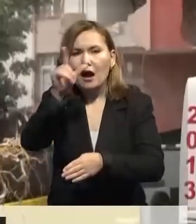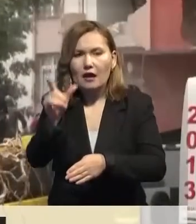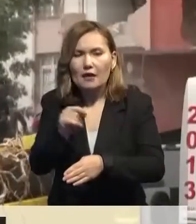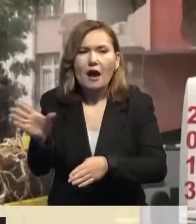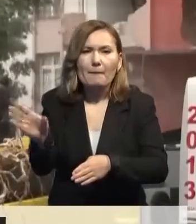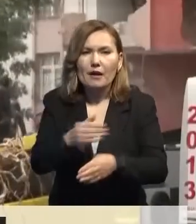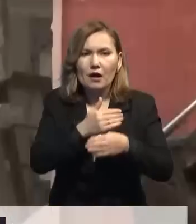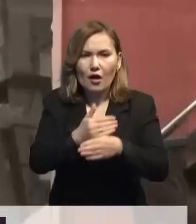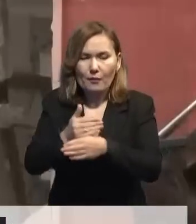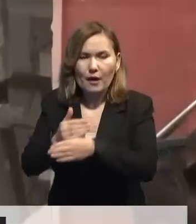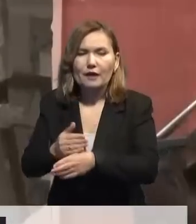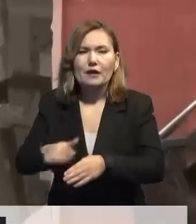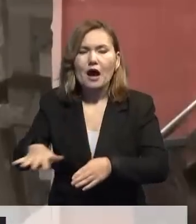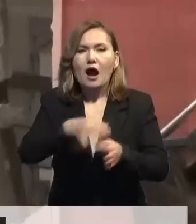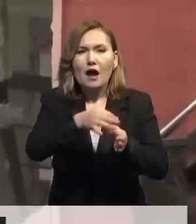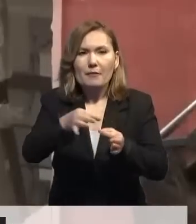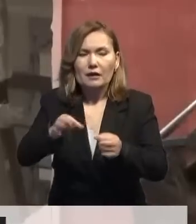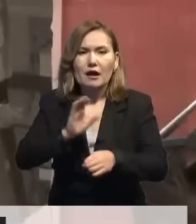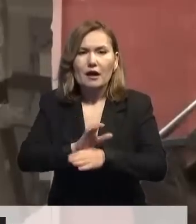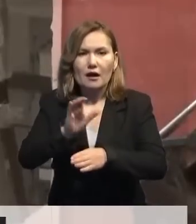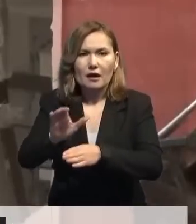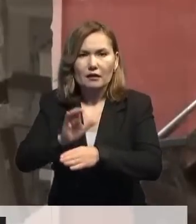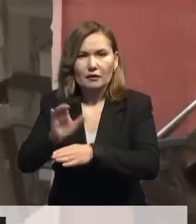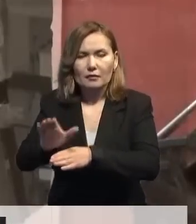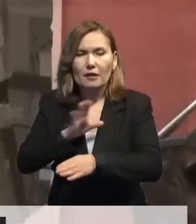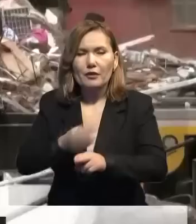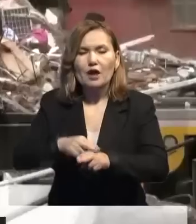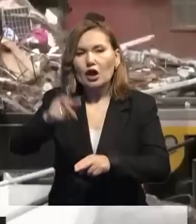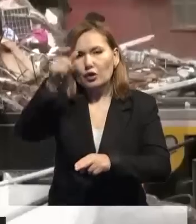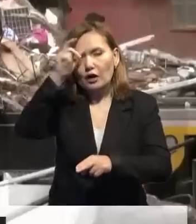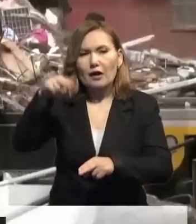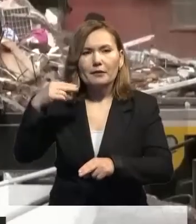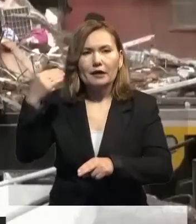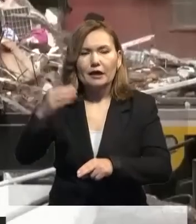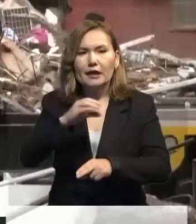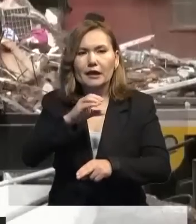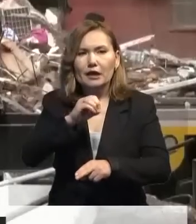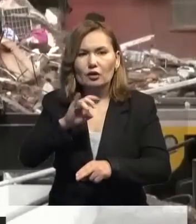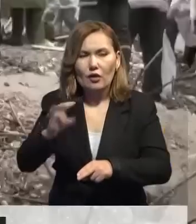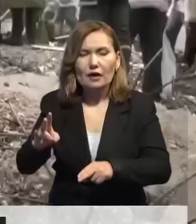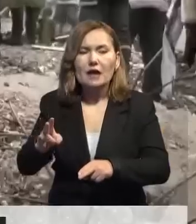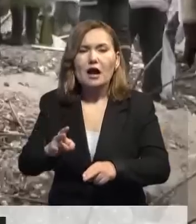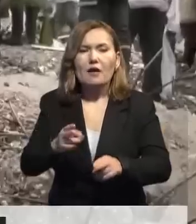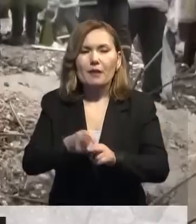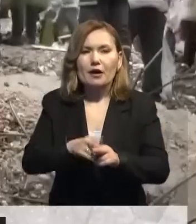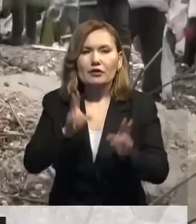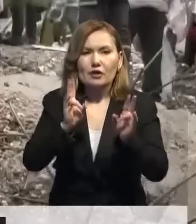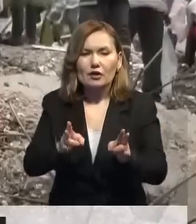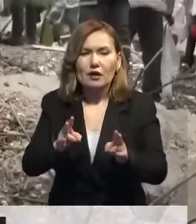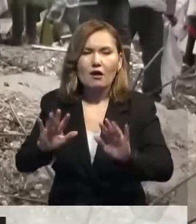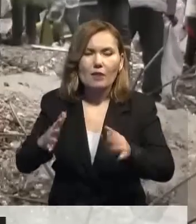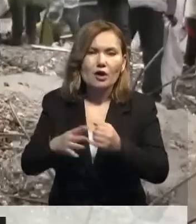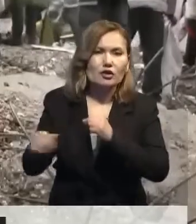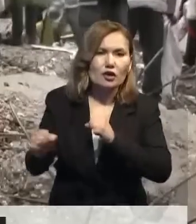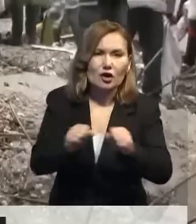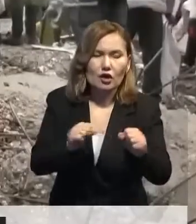барлық гуманитарлық көмекті аймаққа тасымалдап жатыр. Түркия президенті Реджеп Тайып Ердоған жер сілкінісінің соңғы 100 жылда